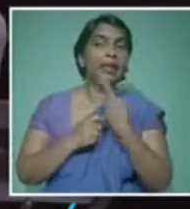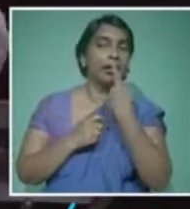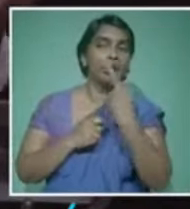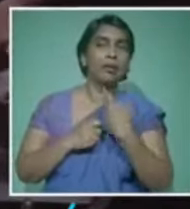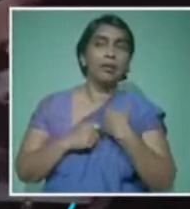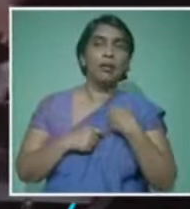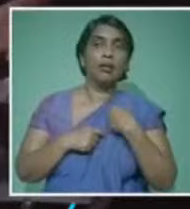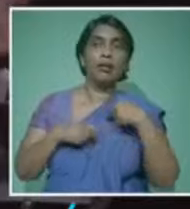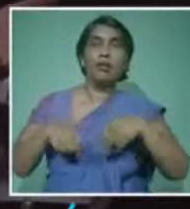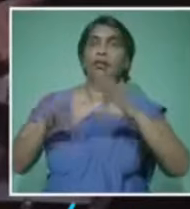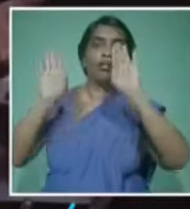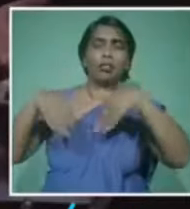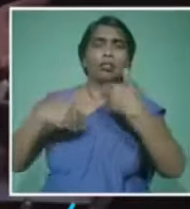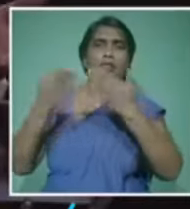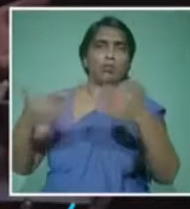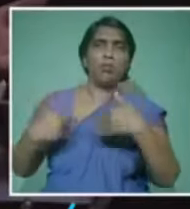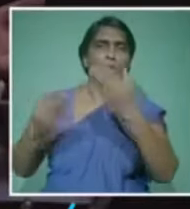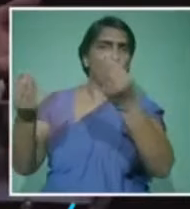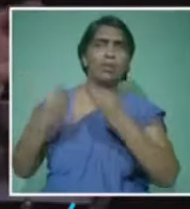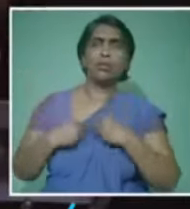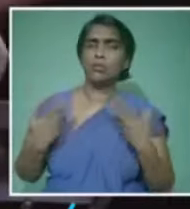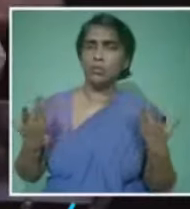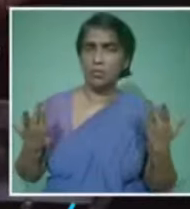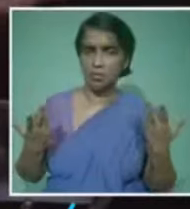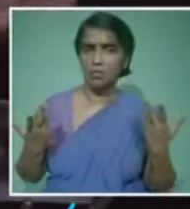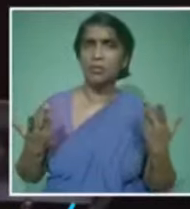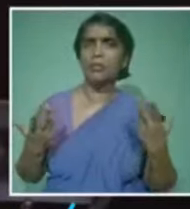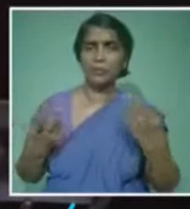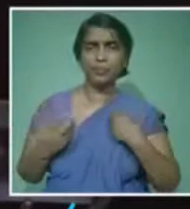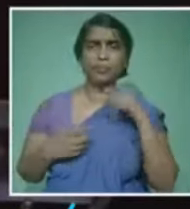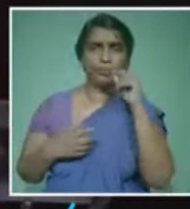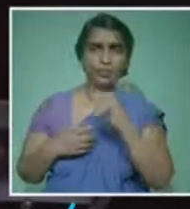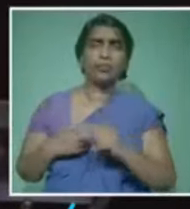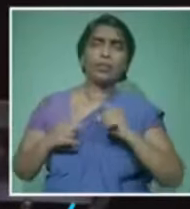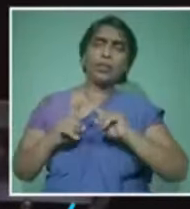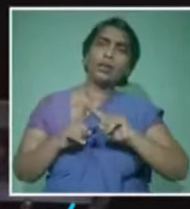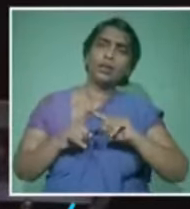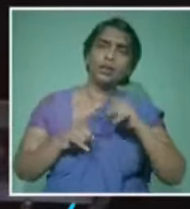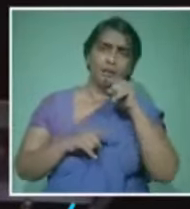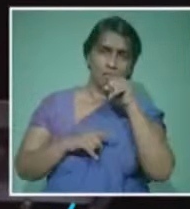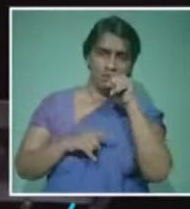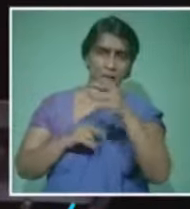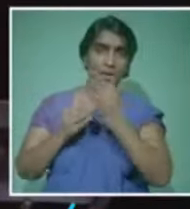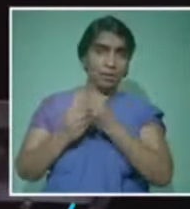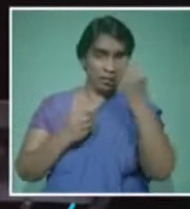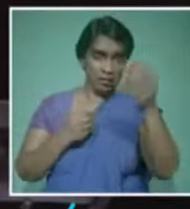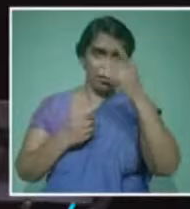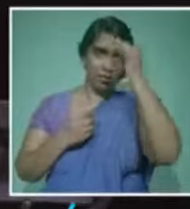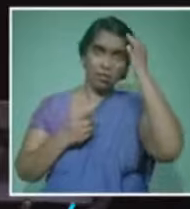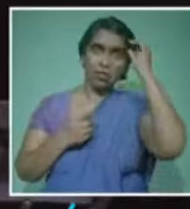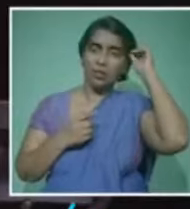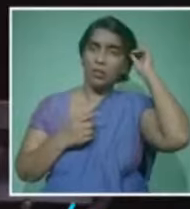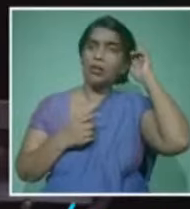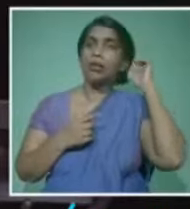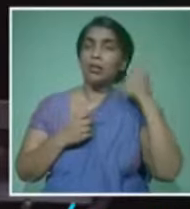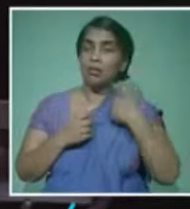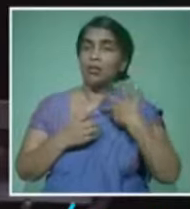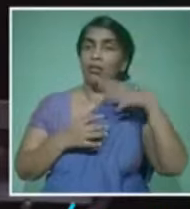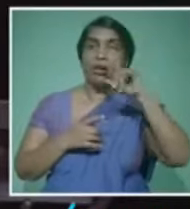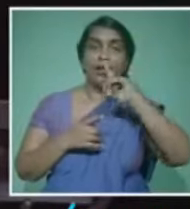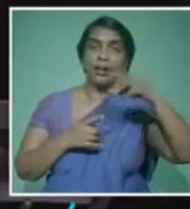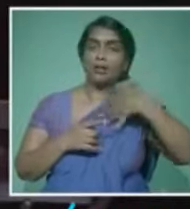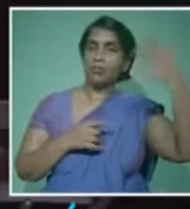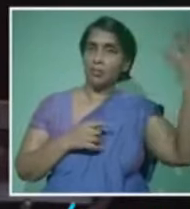දැන් ඒක තවම මට එවලා නැහැ හරි ඊට පස්සේ මම කරපු දේ වෙනත් මේ මෙතුමාට මේක එවුවන් පස්සේ මම ගෙන්න ගත්ත කතා